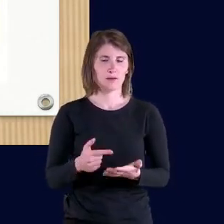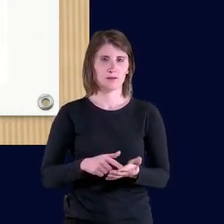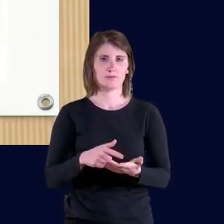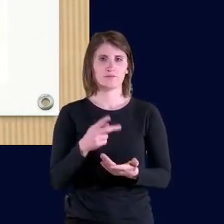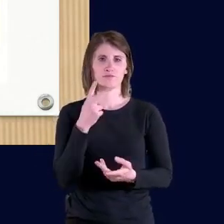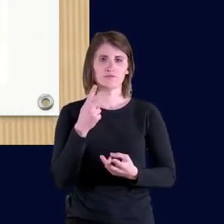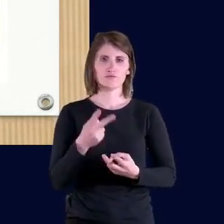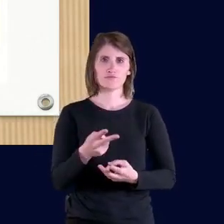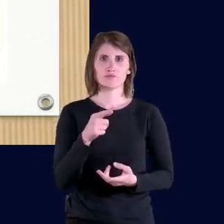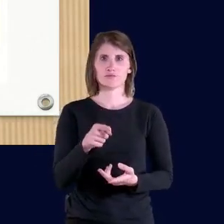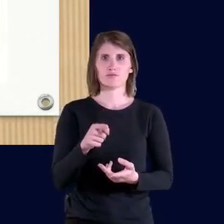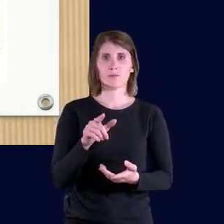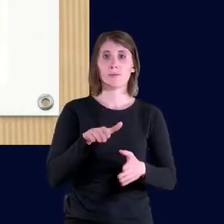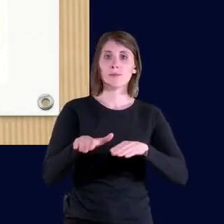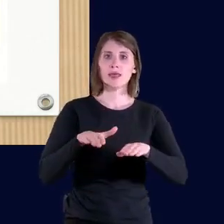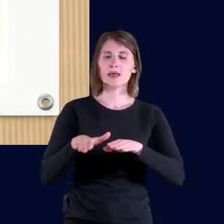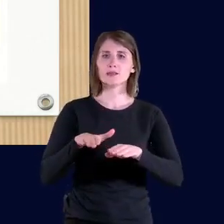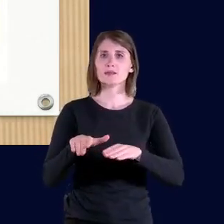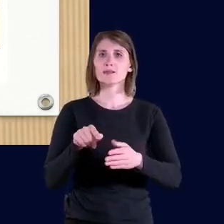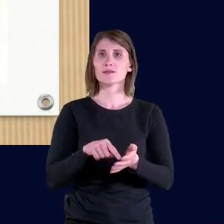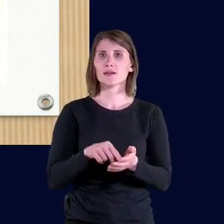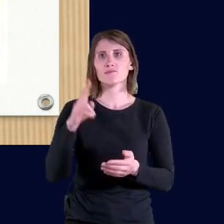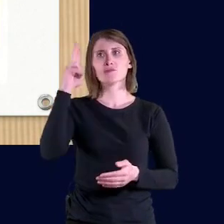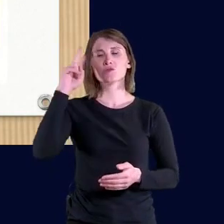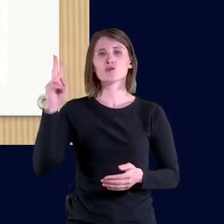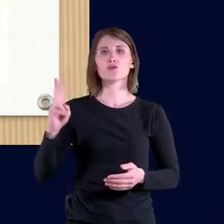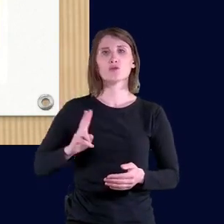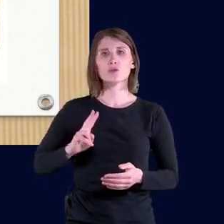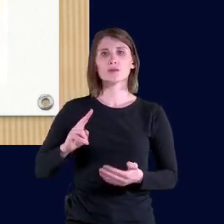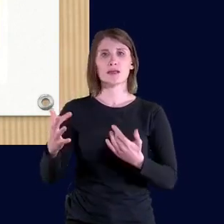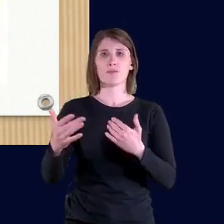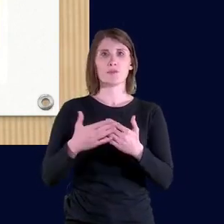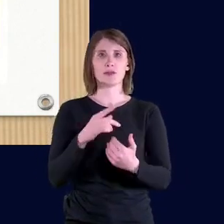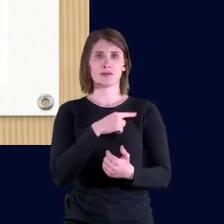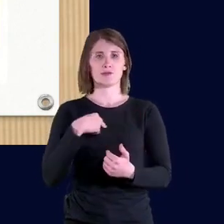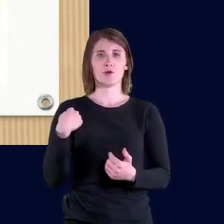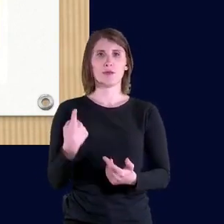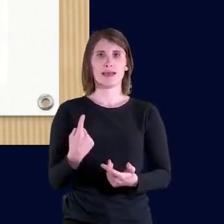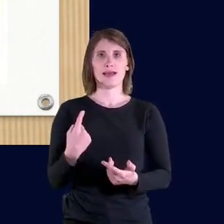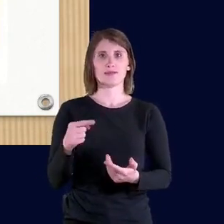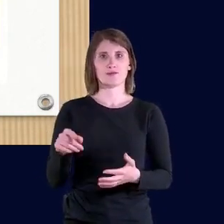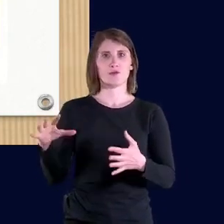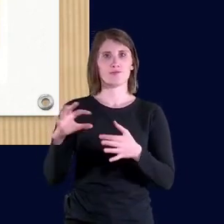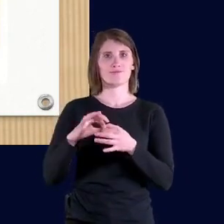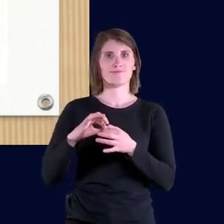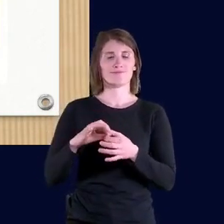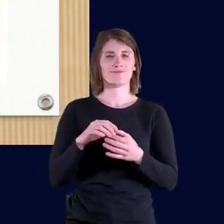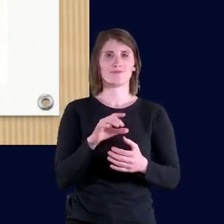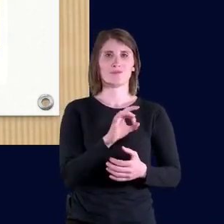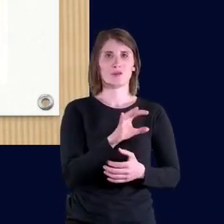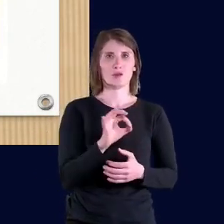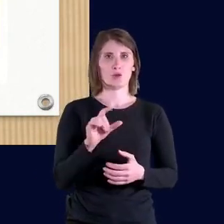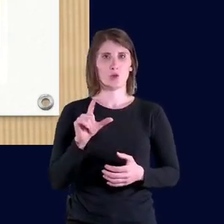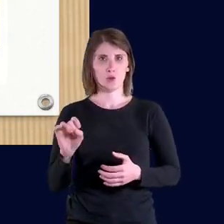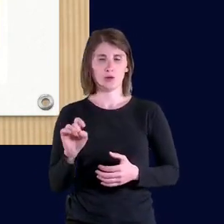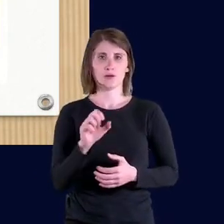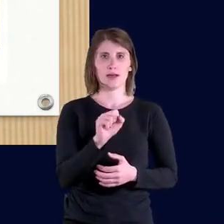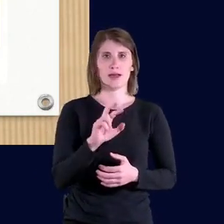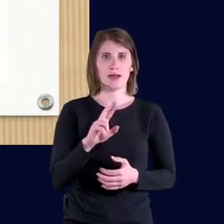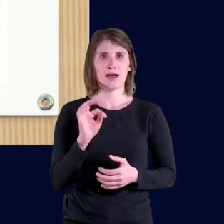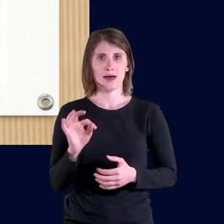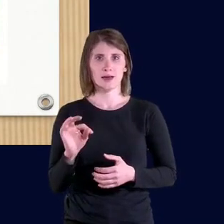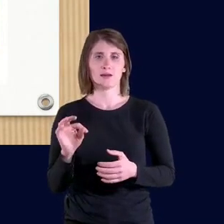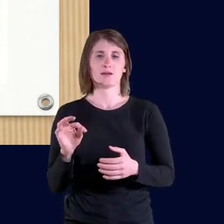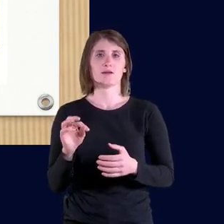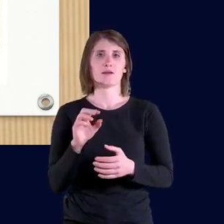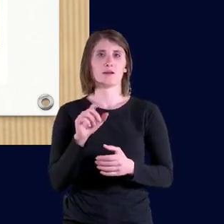lokalizację na przykład instytucje które znajdują się w pobliżu Nancy które są podpięte pod Google Street Google Arts and